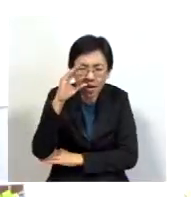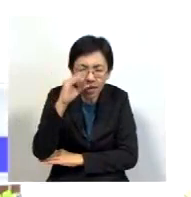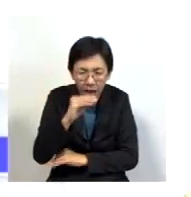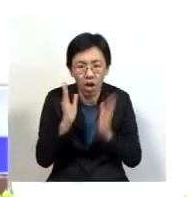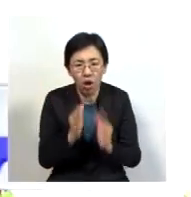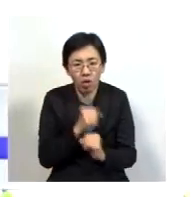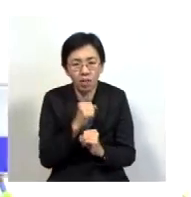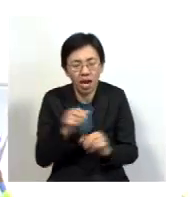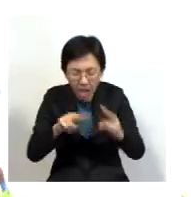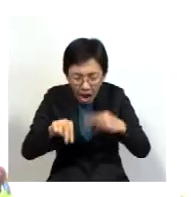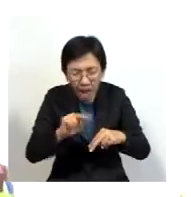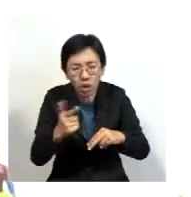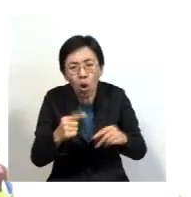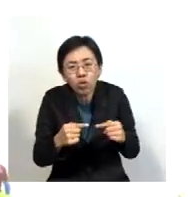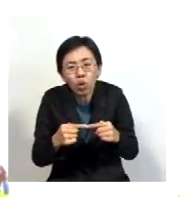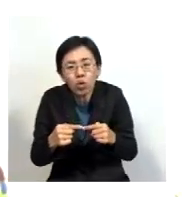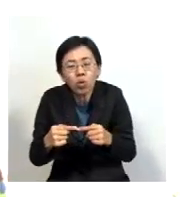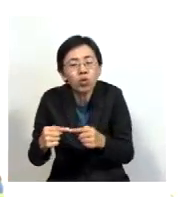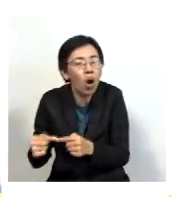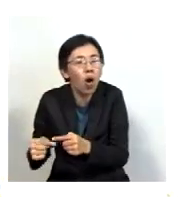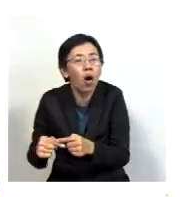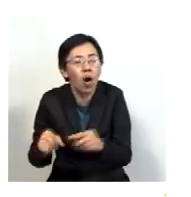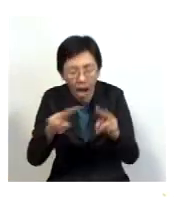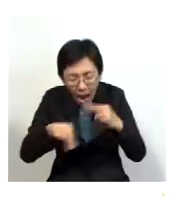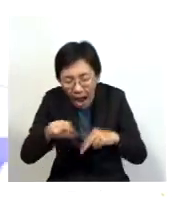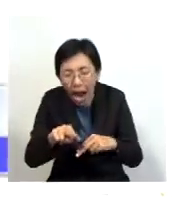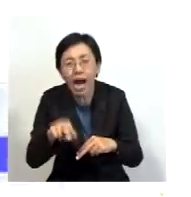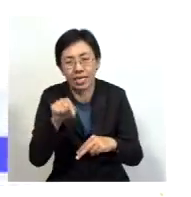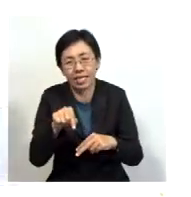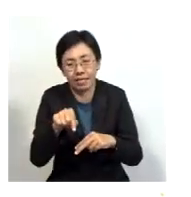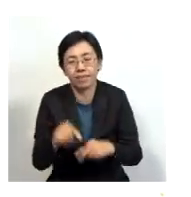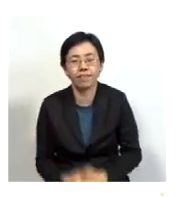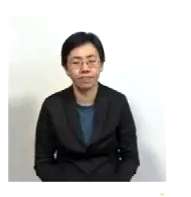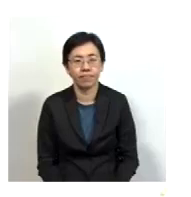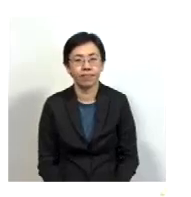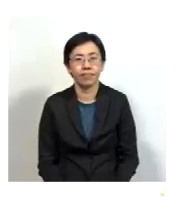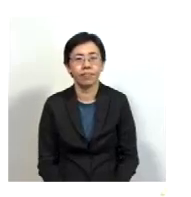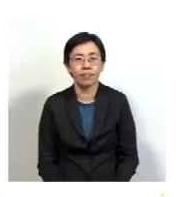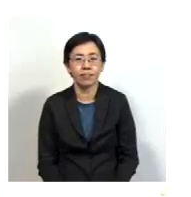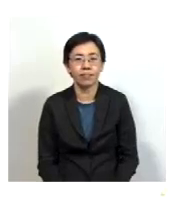าจะค้นหาทองต่อไปค่ะจนกว่าจะเจอพยานหลักฐานของกลางค่ะ